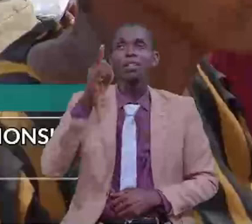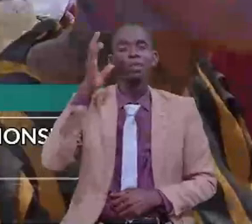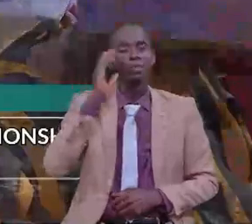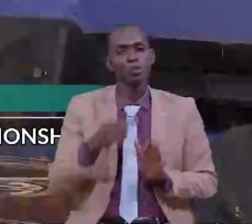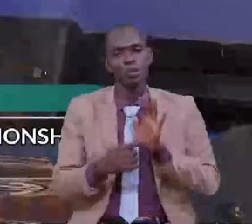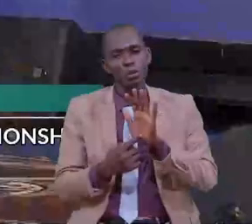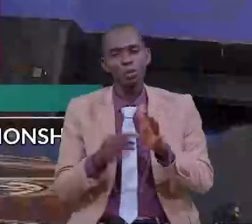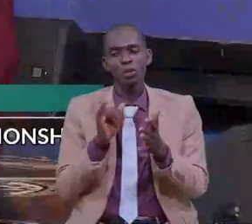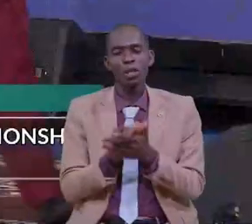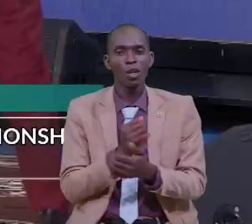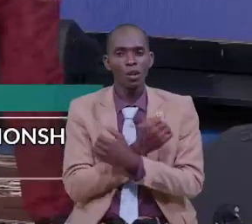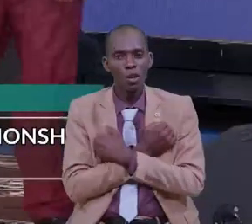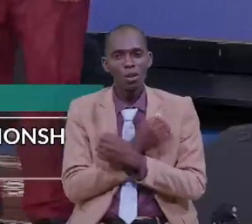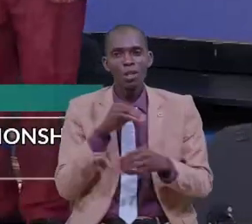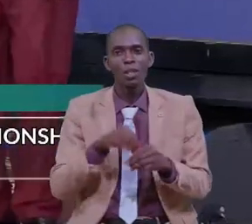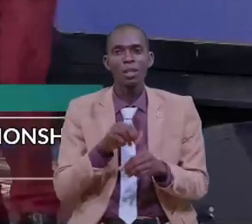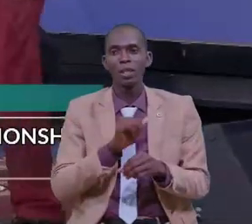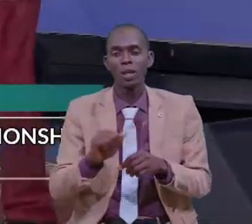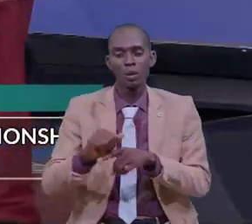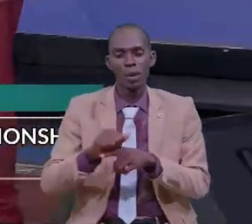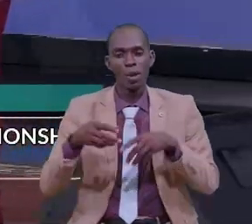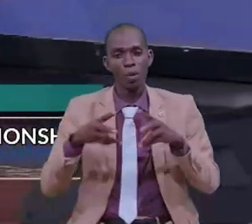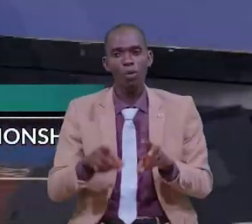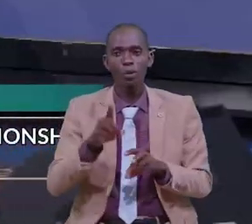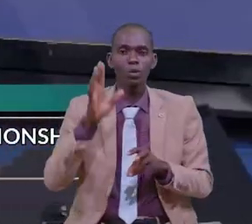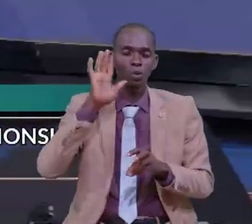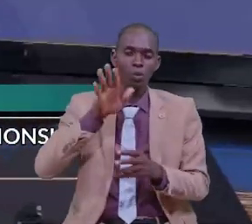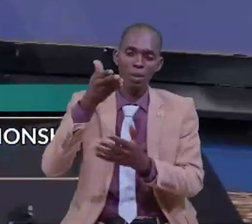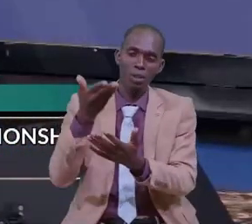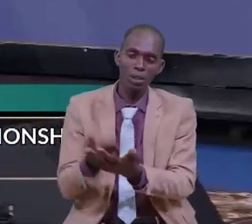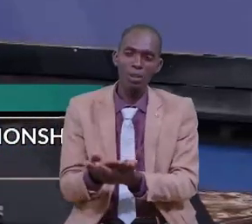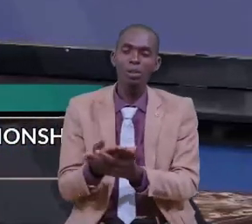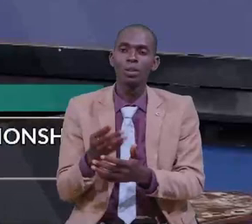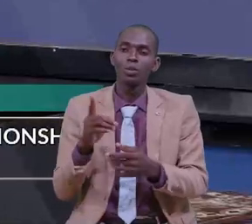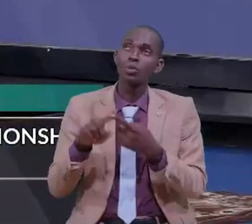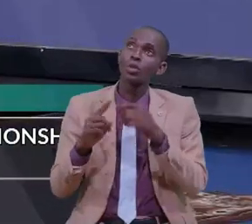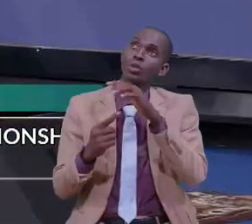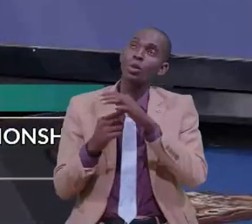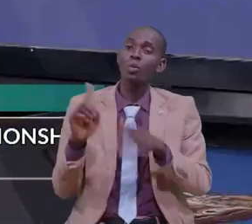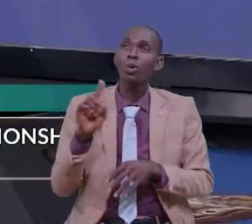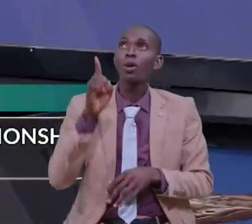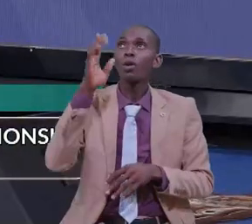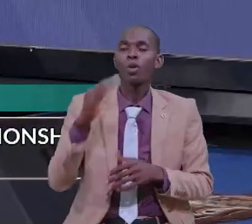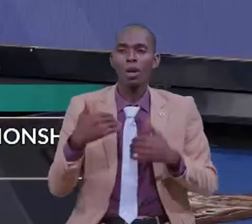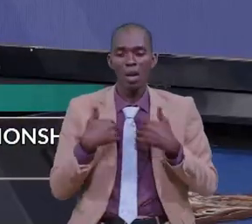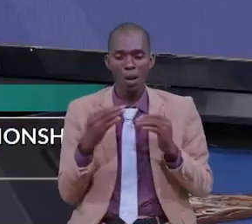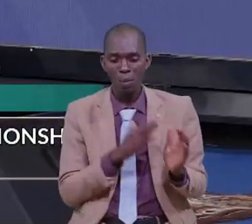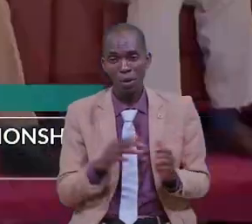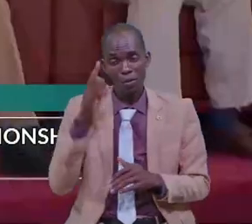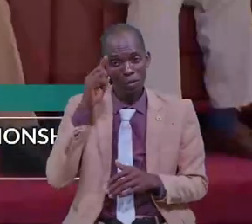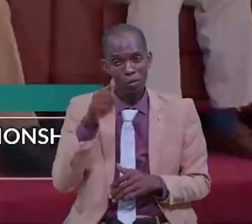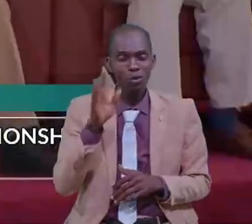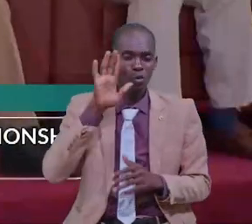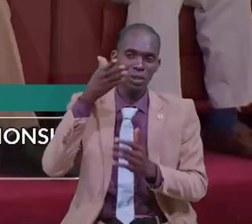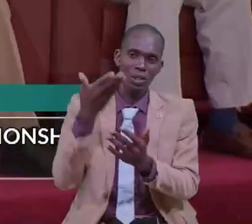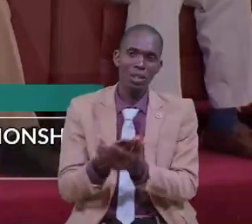Et il va te manifester cet amour de façon pratique. Tu atteindras là où Dieu a établi pour